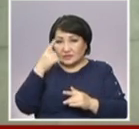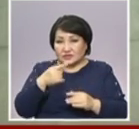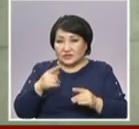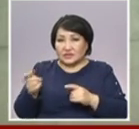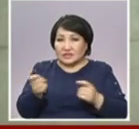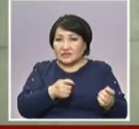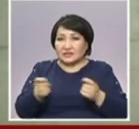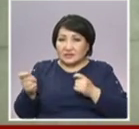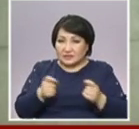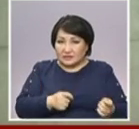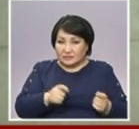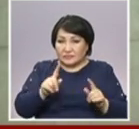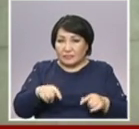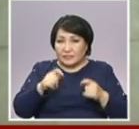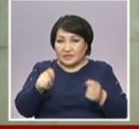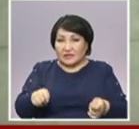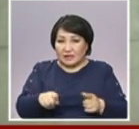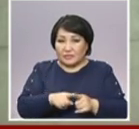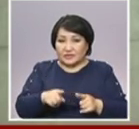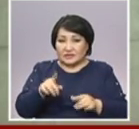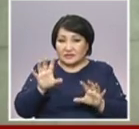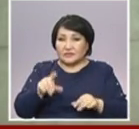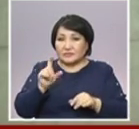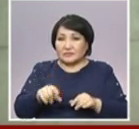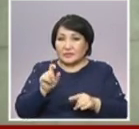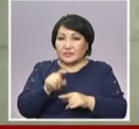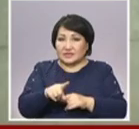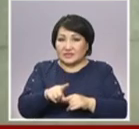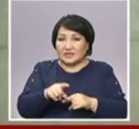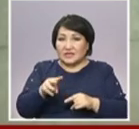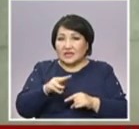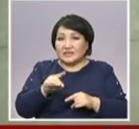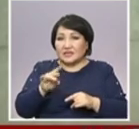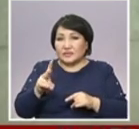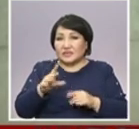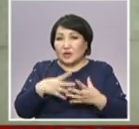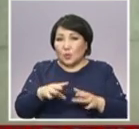әкімінің тапсырмасымен біз транспорт холдингімен бірігіп, әр біздің